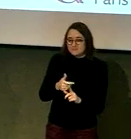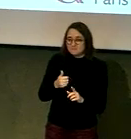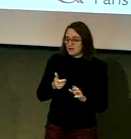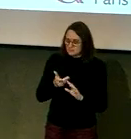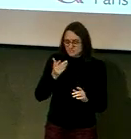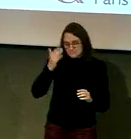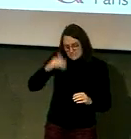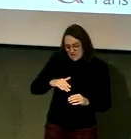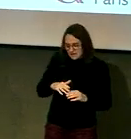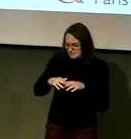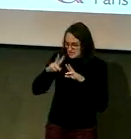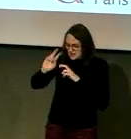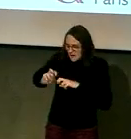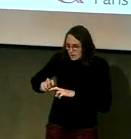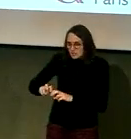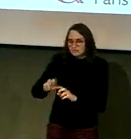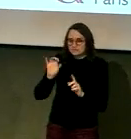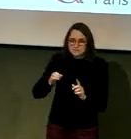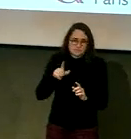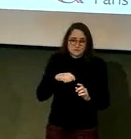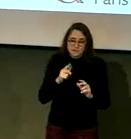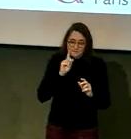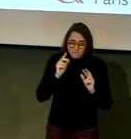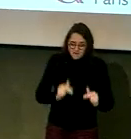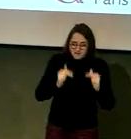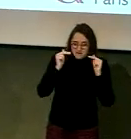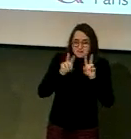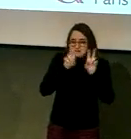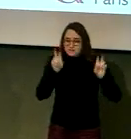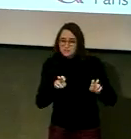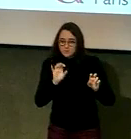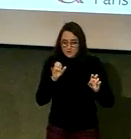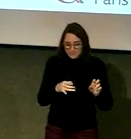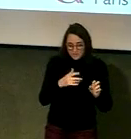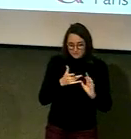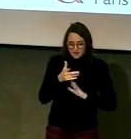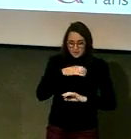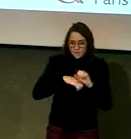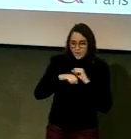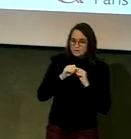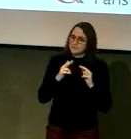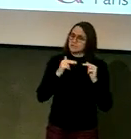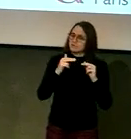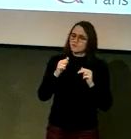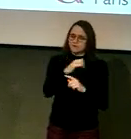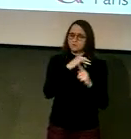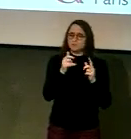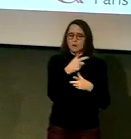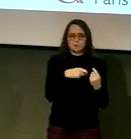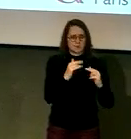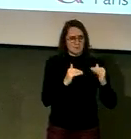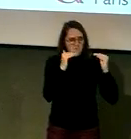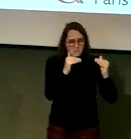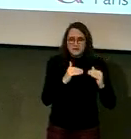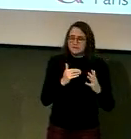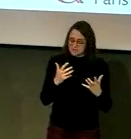jusqu'à présent, bien éduquées, sont des femmes aussi bien structurées du point de vue socio-économique. La grossesse a